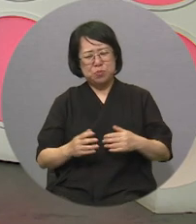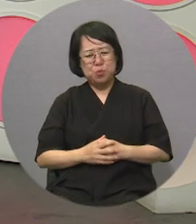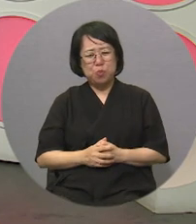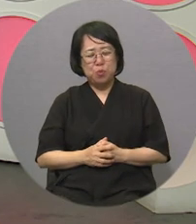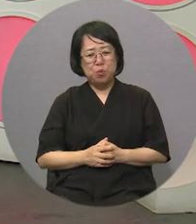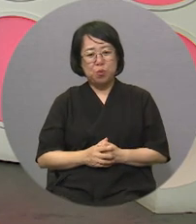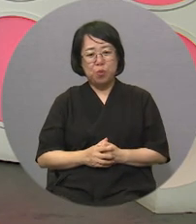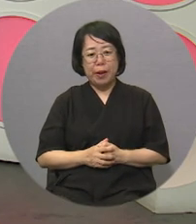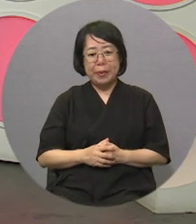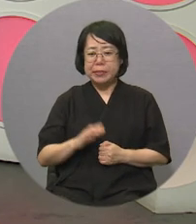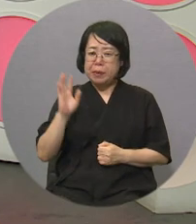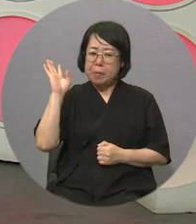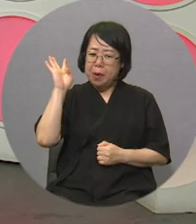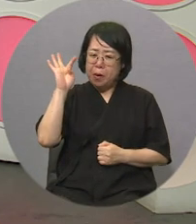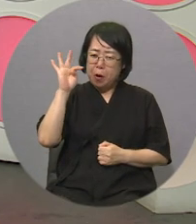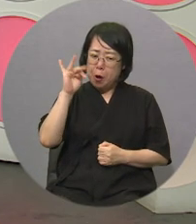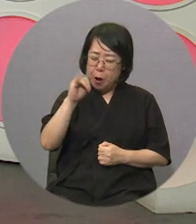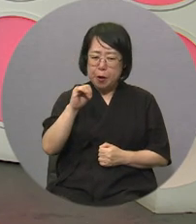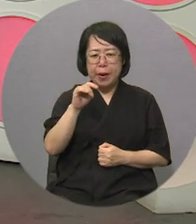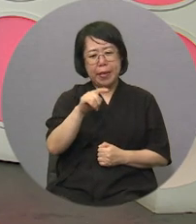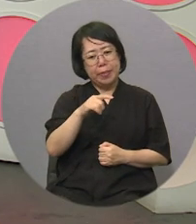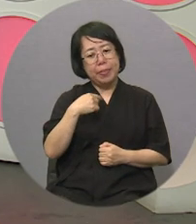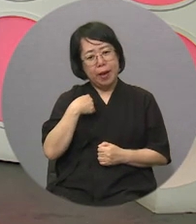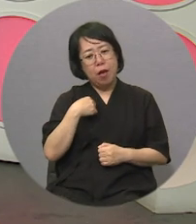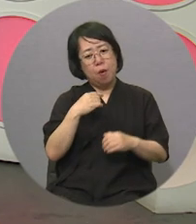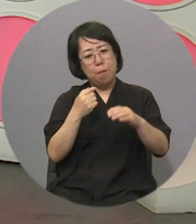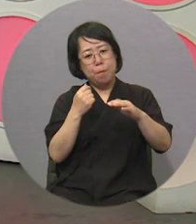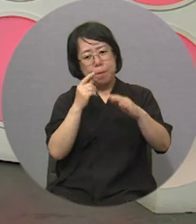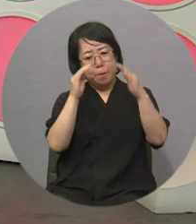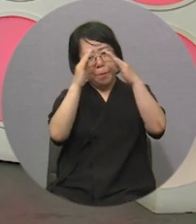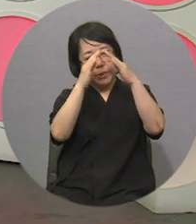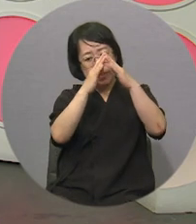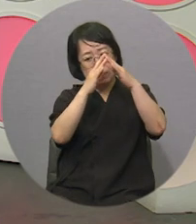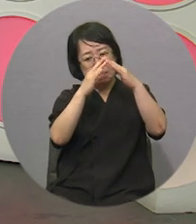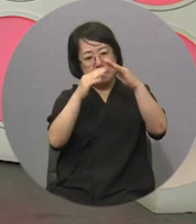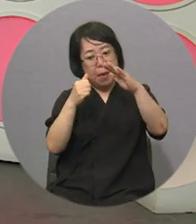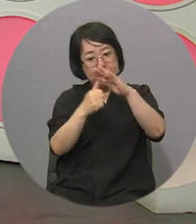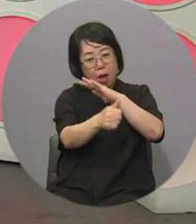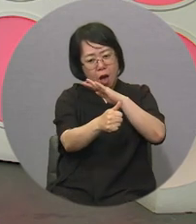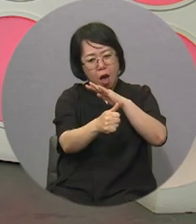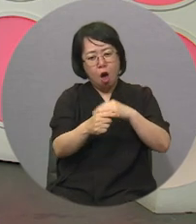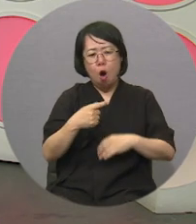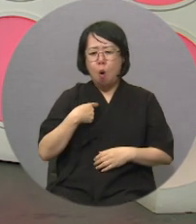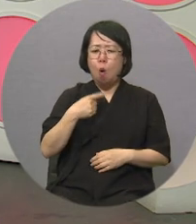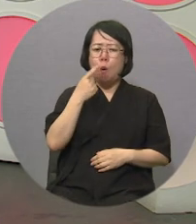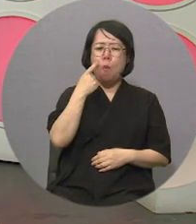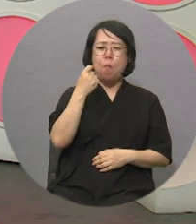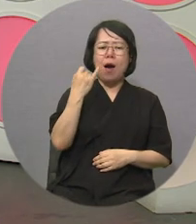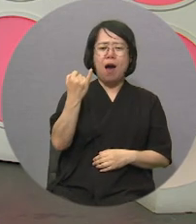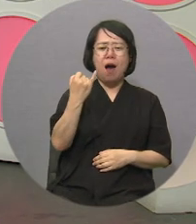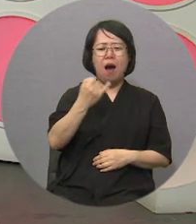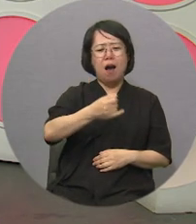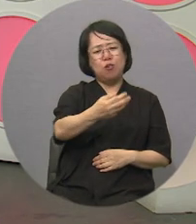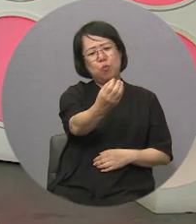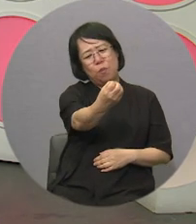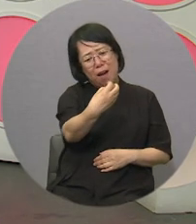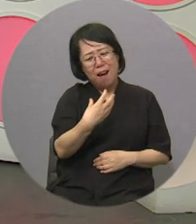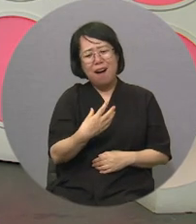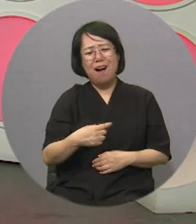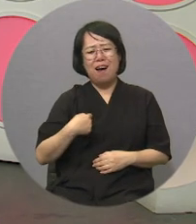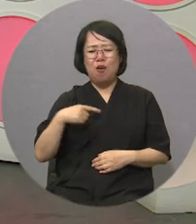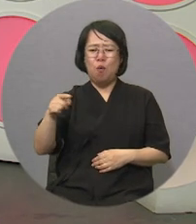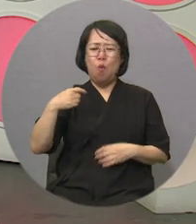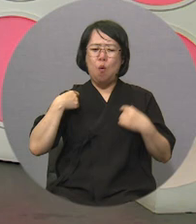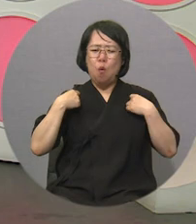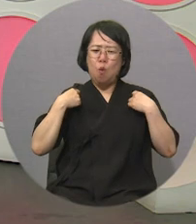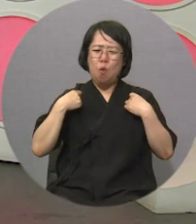친정에 가자 저희 어머니는 또 원피스 사자고 얘기를 또 꺼내시는 거예요